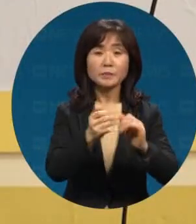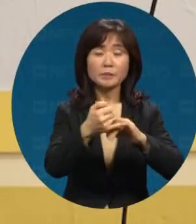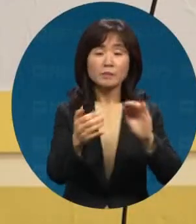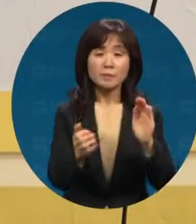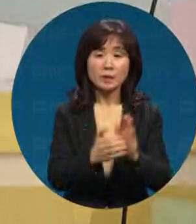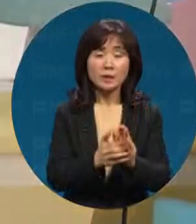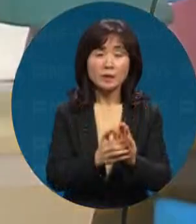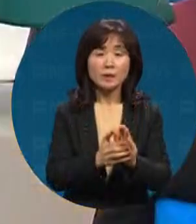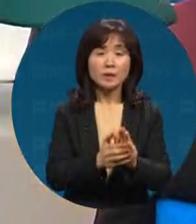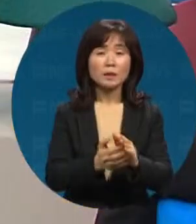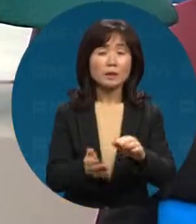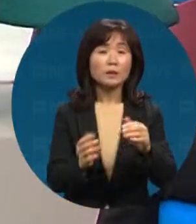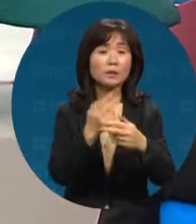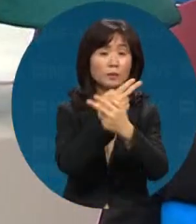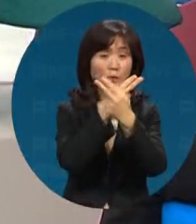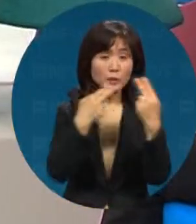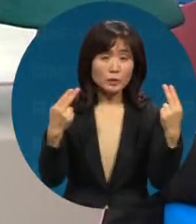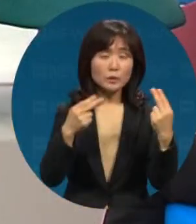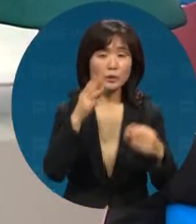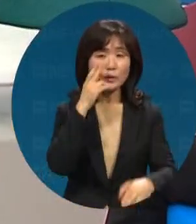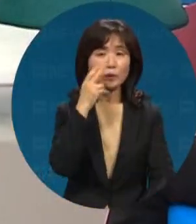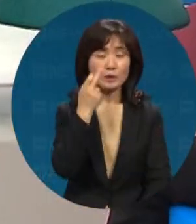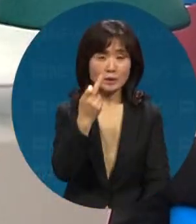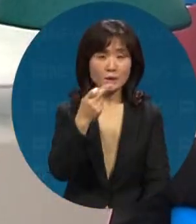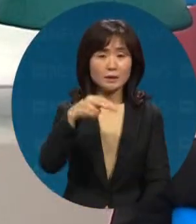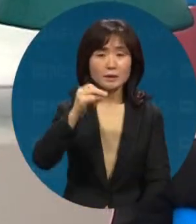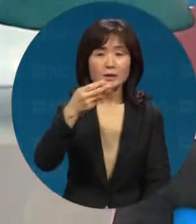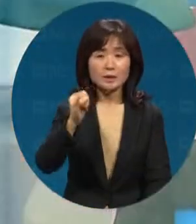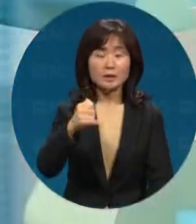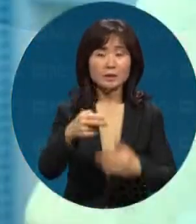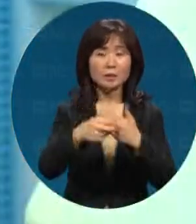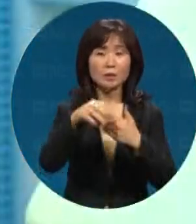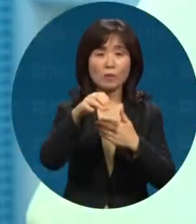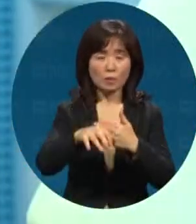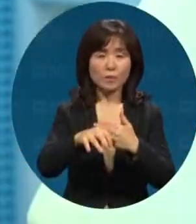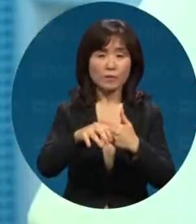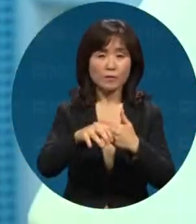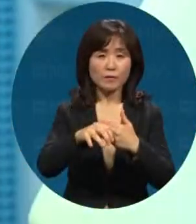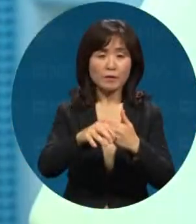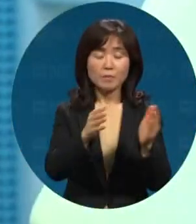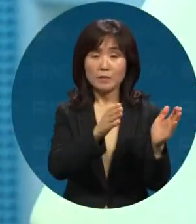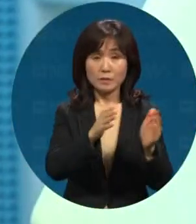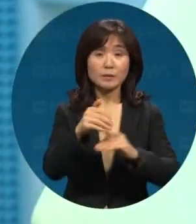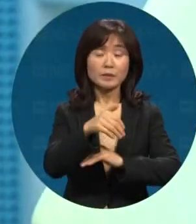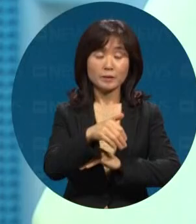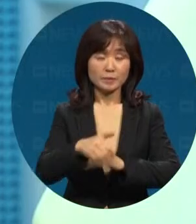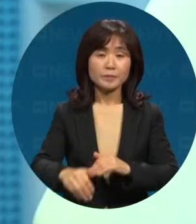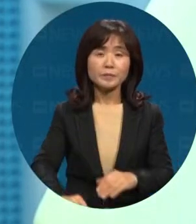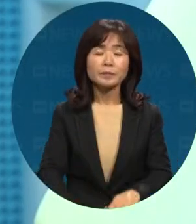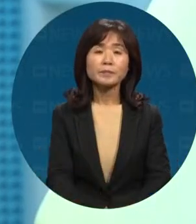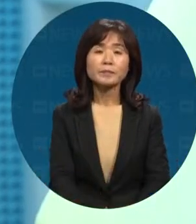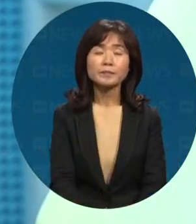울산광역시 북구에 위치한 울산시티병원 장례식장에 마련될 예정입니다 EBS 뉴스 사연입니다